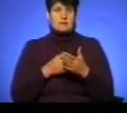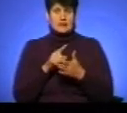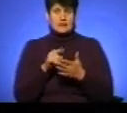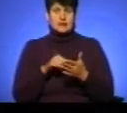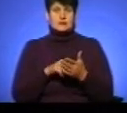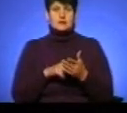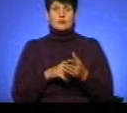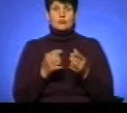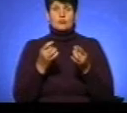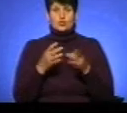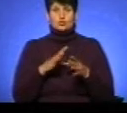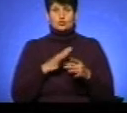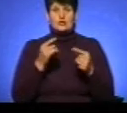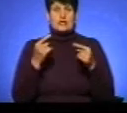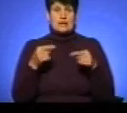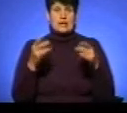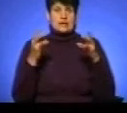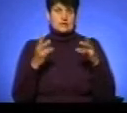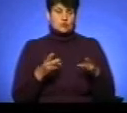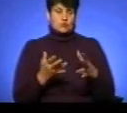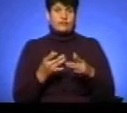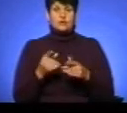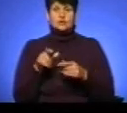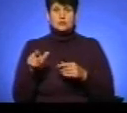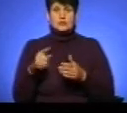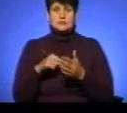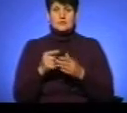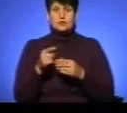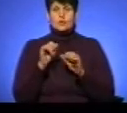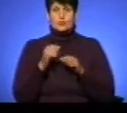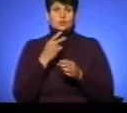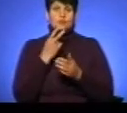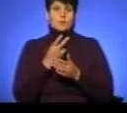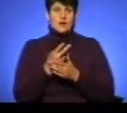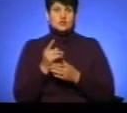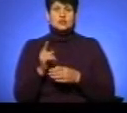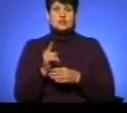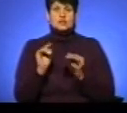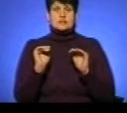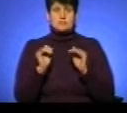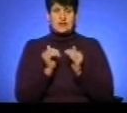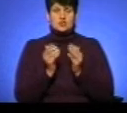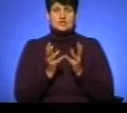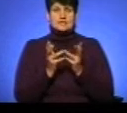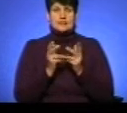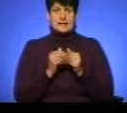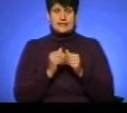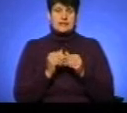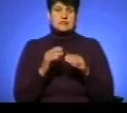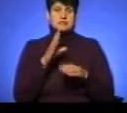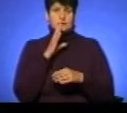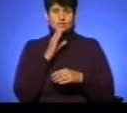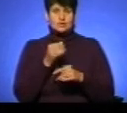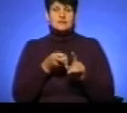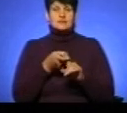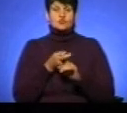що просто відбулася катастрофа. Мешканці міста Тернополя вже можуть бачити, що зменшилась кисність маршрутного транспорту. У